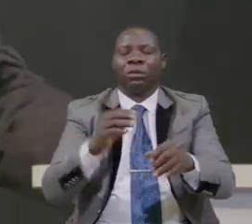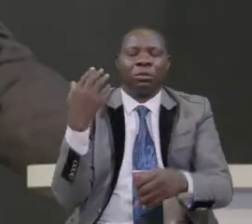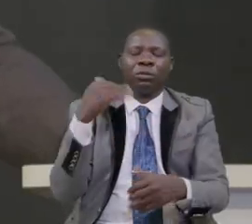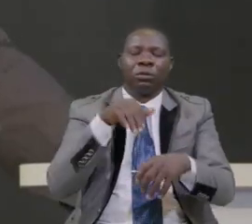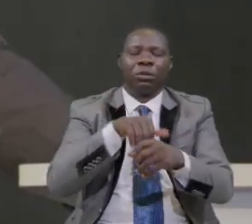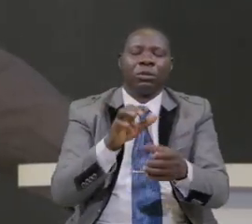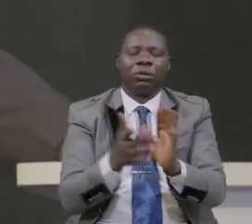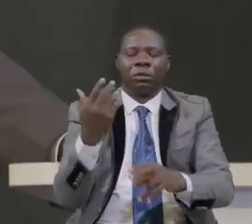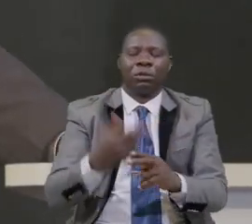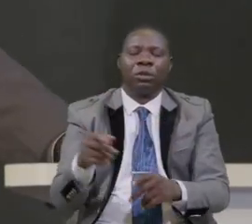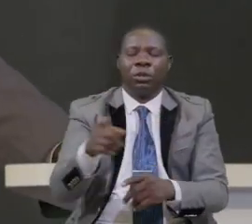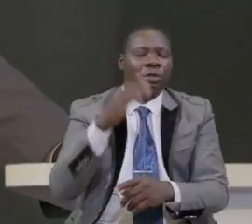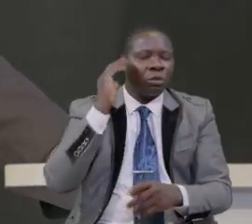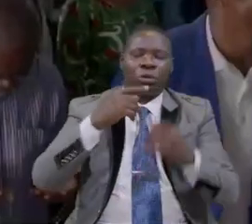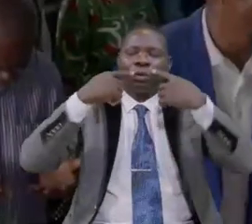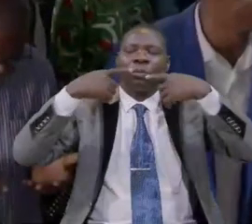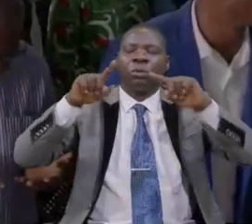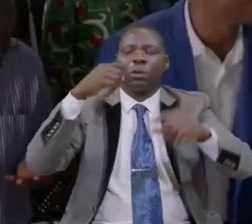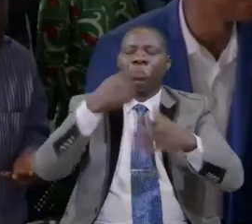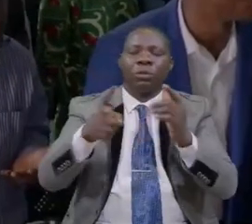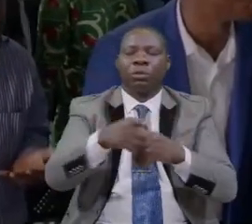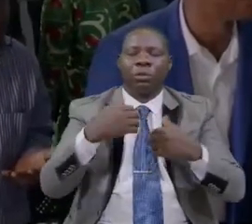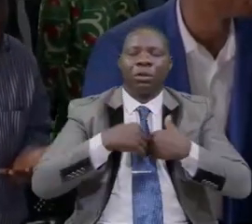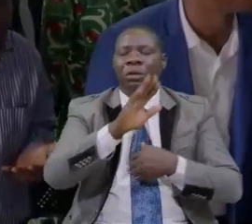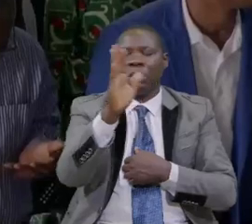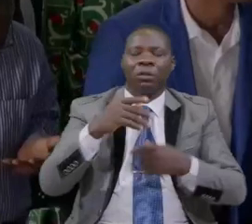Tu proclameras ce que tu n'as jamais proclamé.